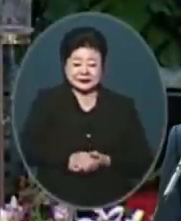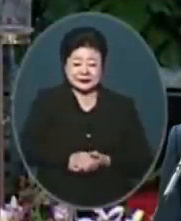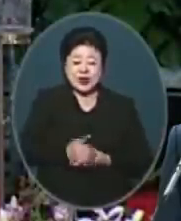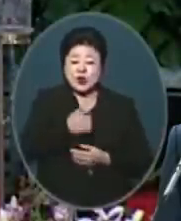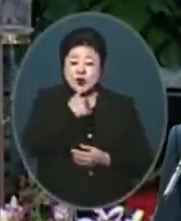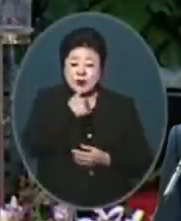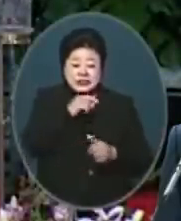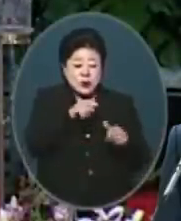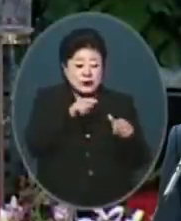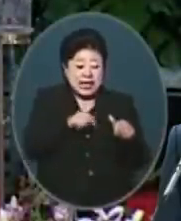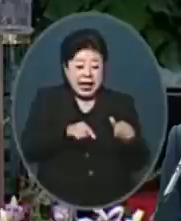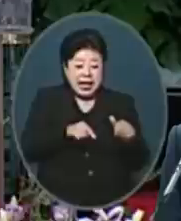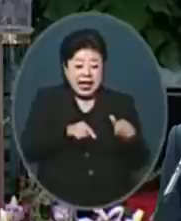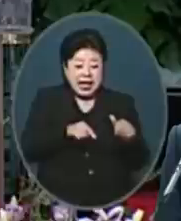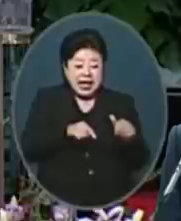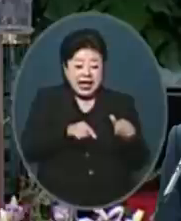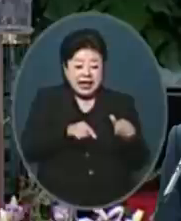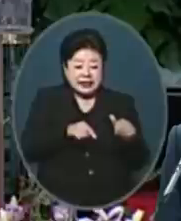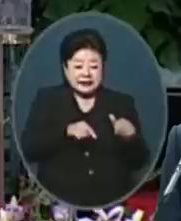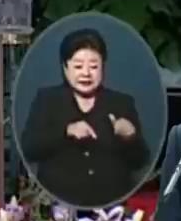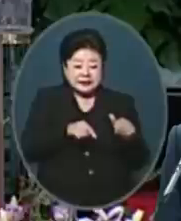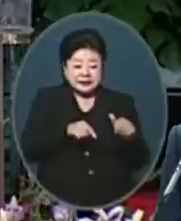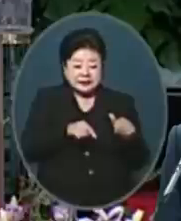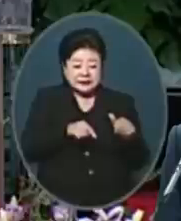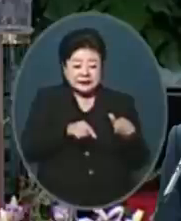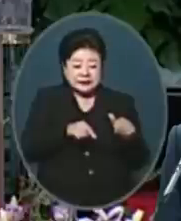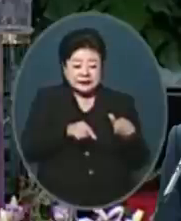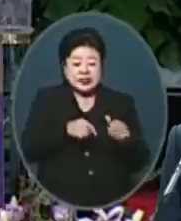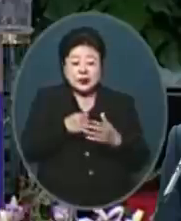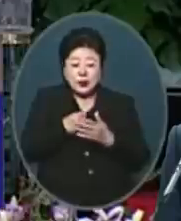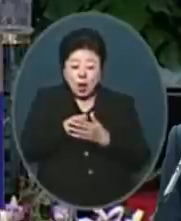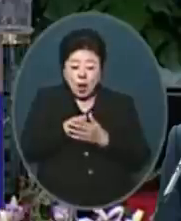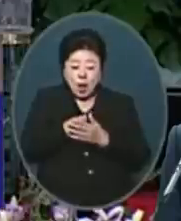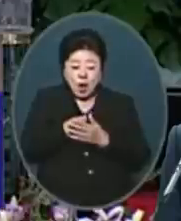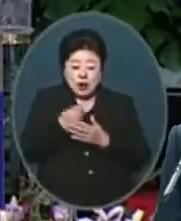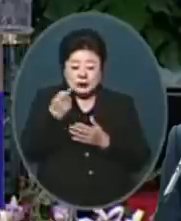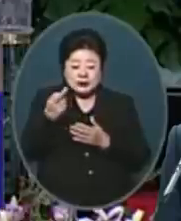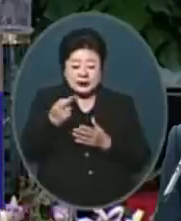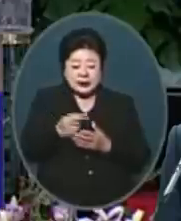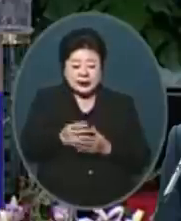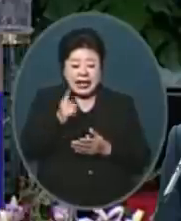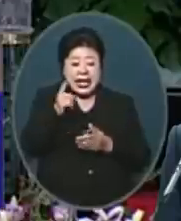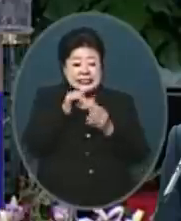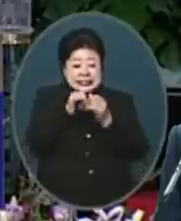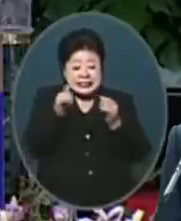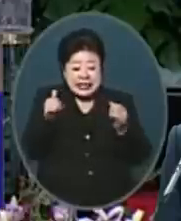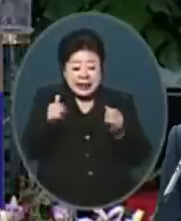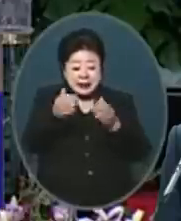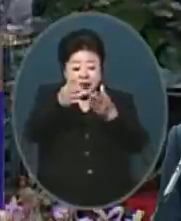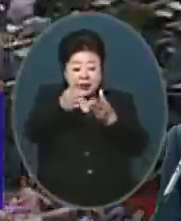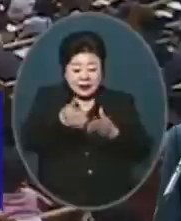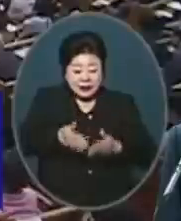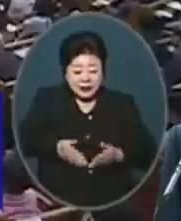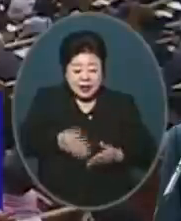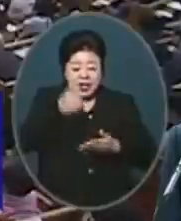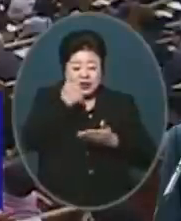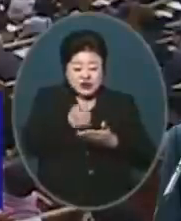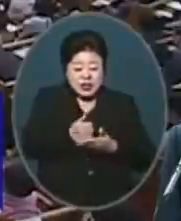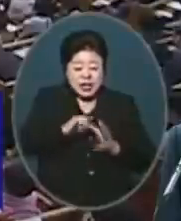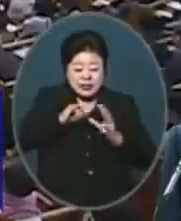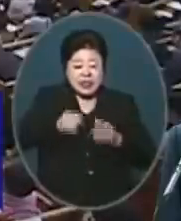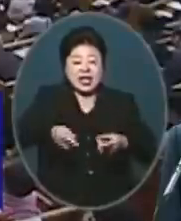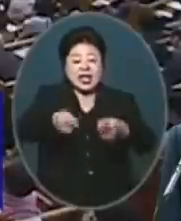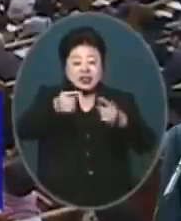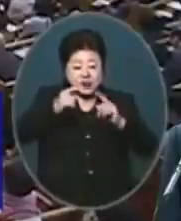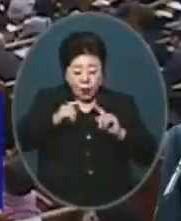로마서 5장 12절 보면 그러므로 한 사람을 말미암아